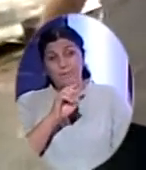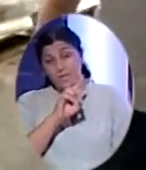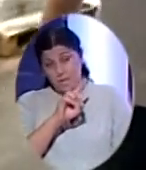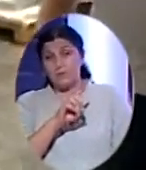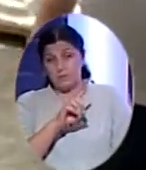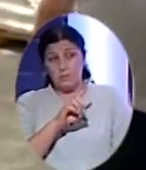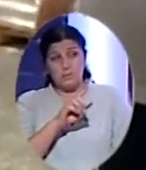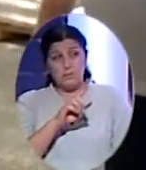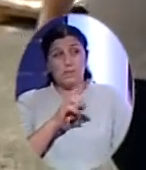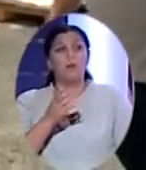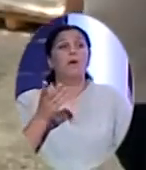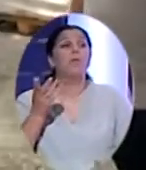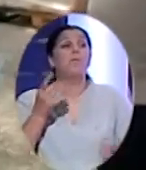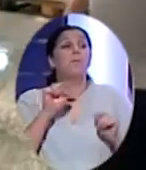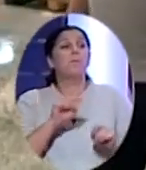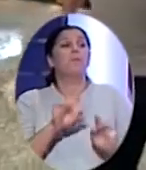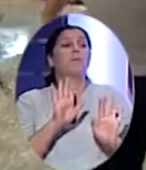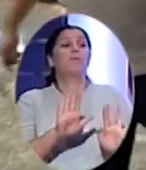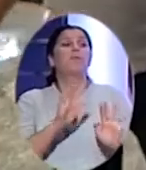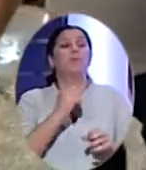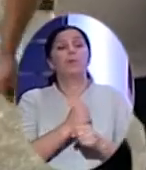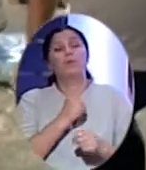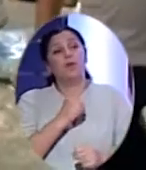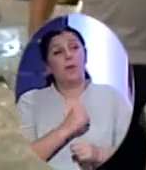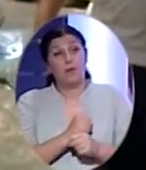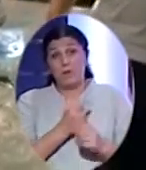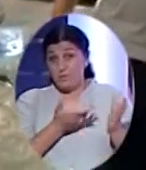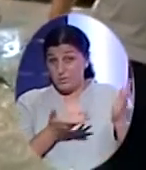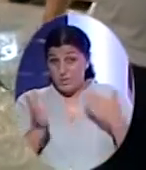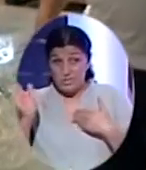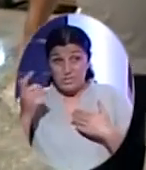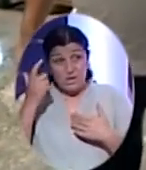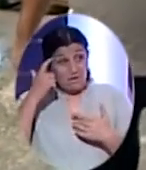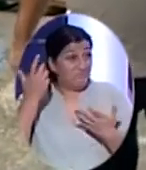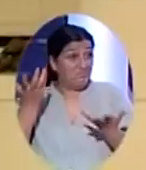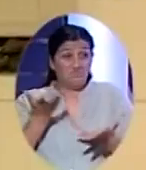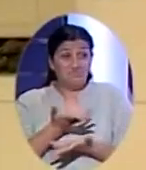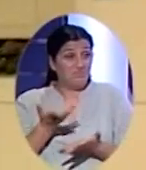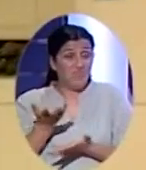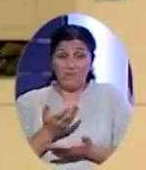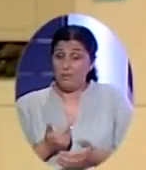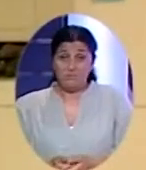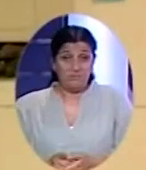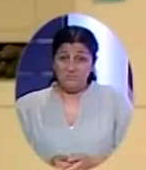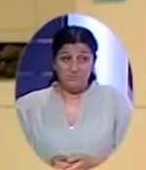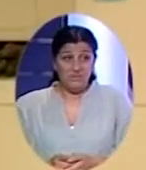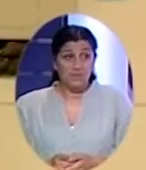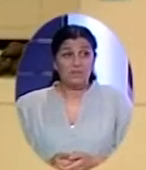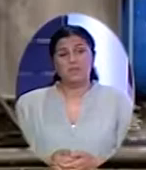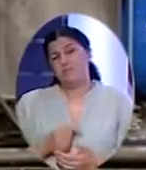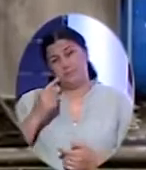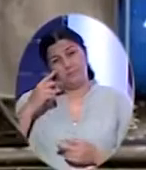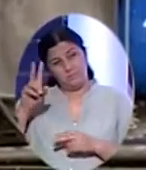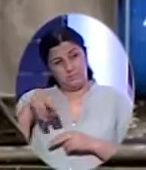51, זה מה שהוא יודע. אם הוא יצא מכאן, אני לא יודעת לאן הוא ילך. מספיק סיבוב